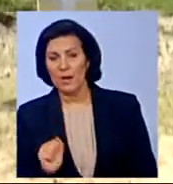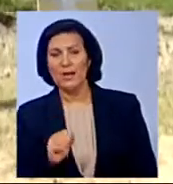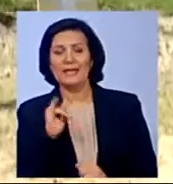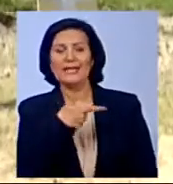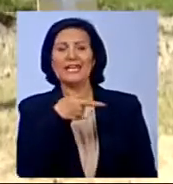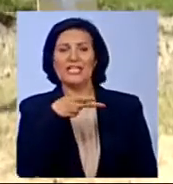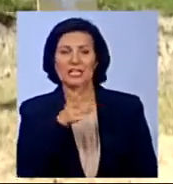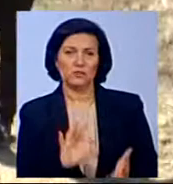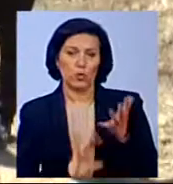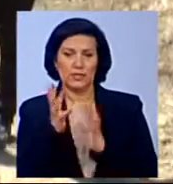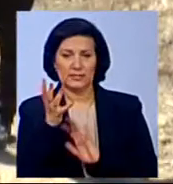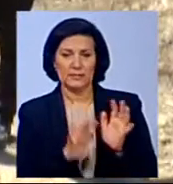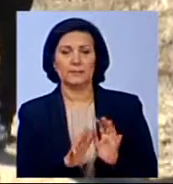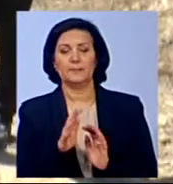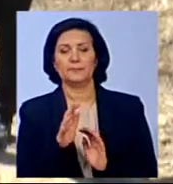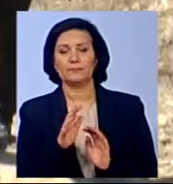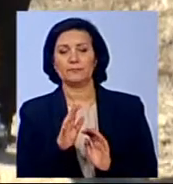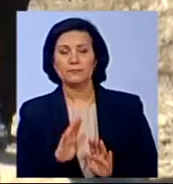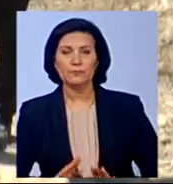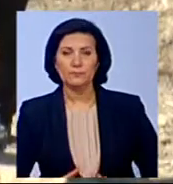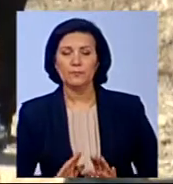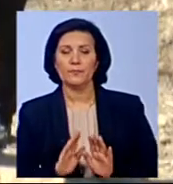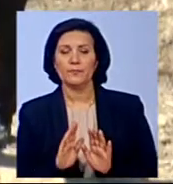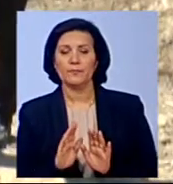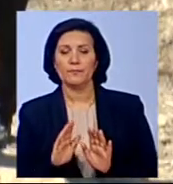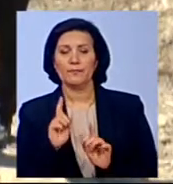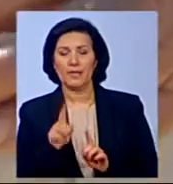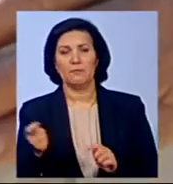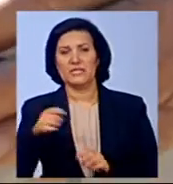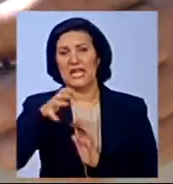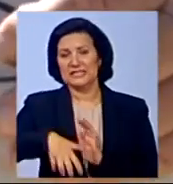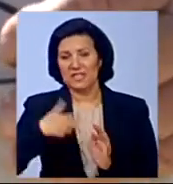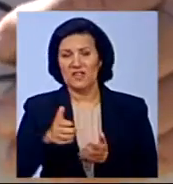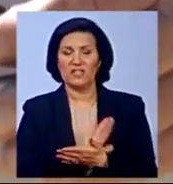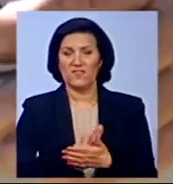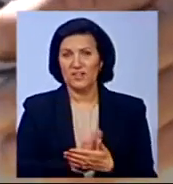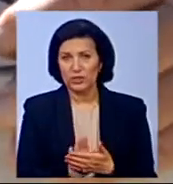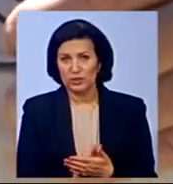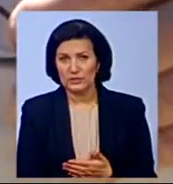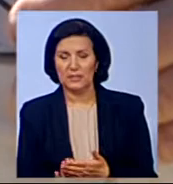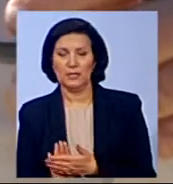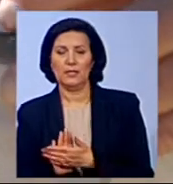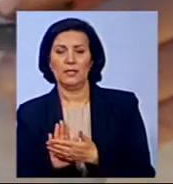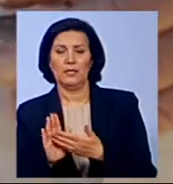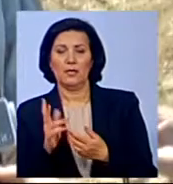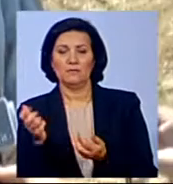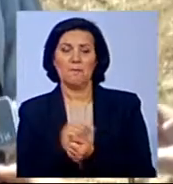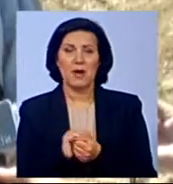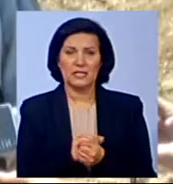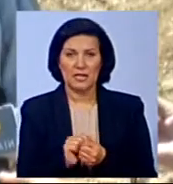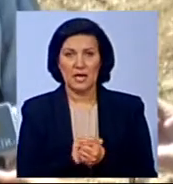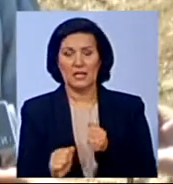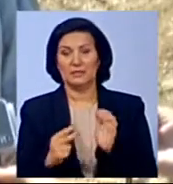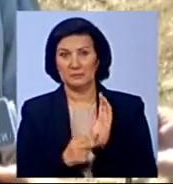і Гриньківського лісництва. Місце недоступне, загнали екскаватора, трошки вичистили, після ручну сюди-туди, завезли матеріал. То вже